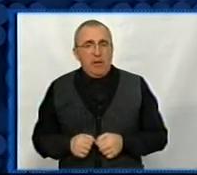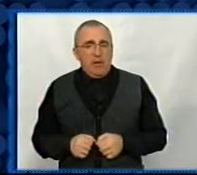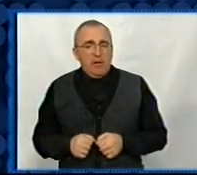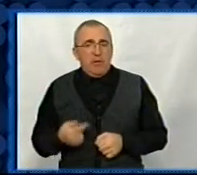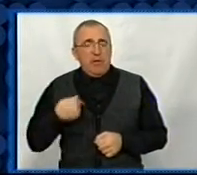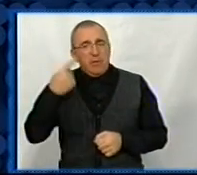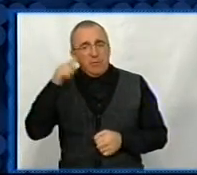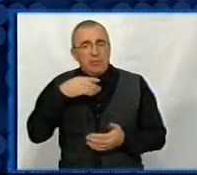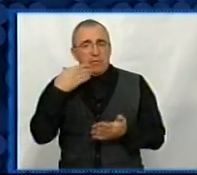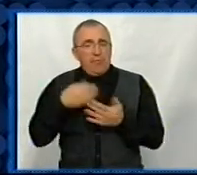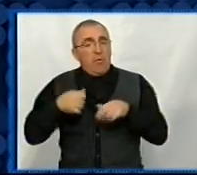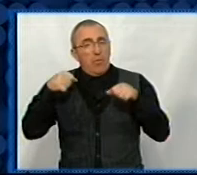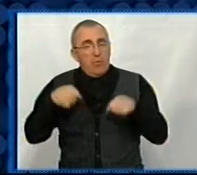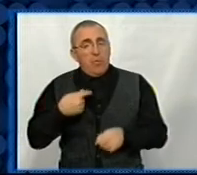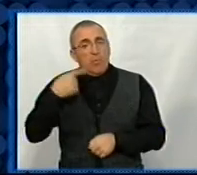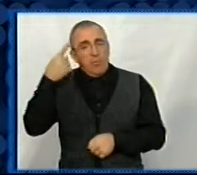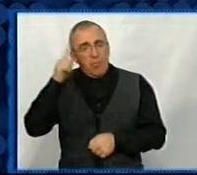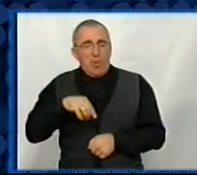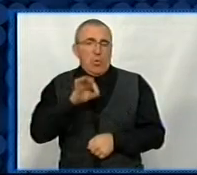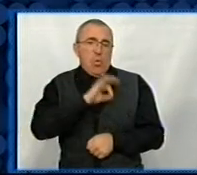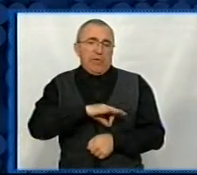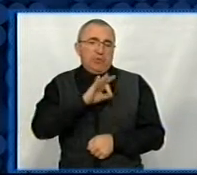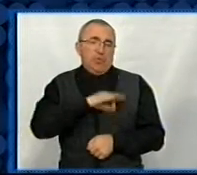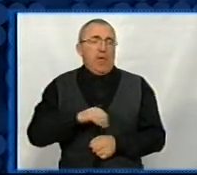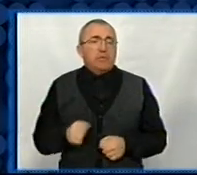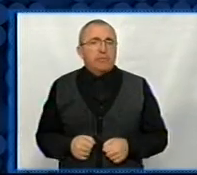Я знаю свої права, я вмію ними